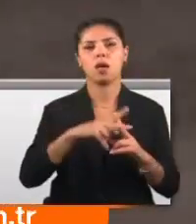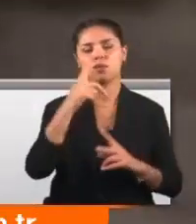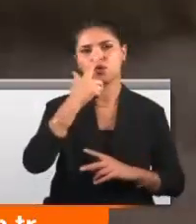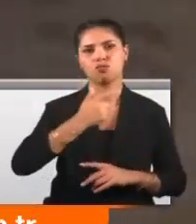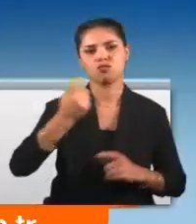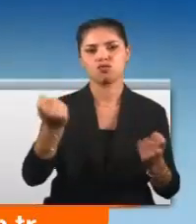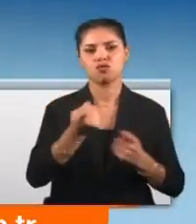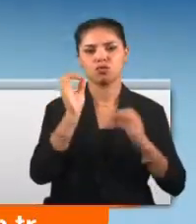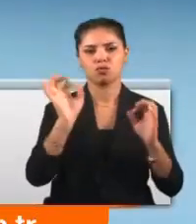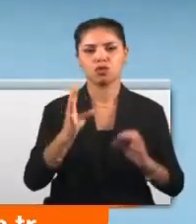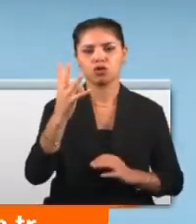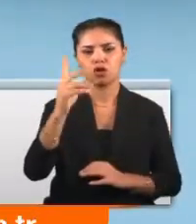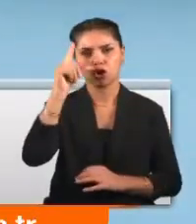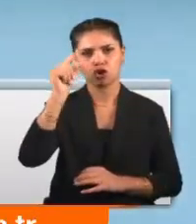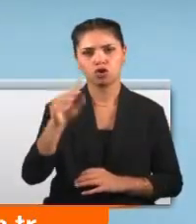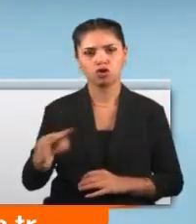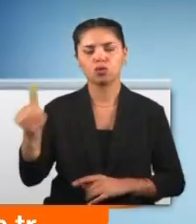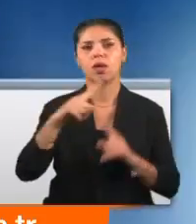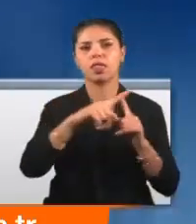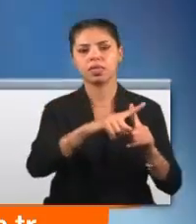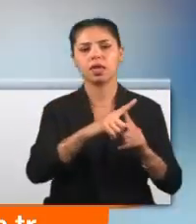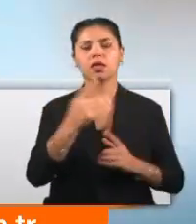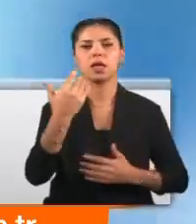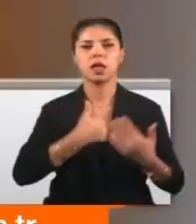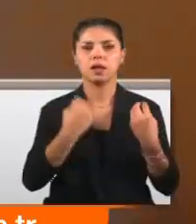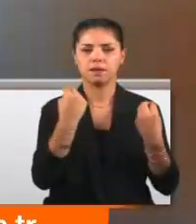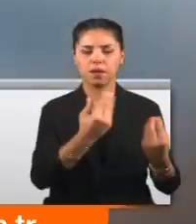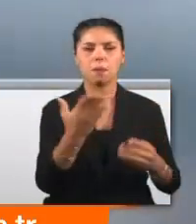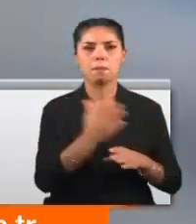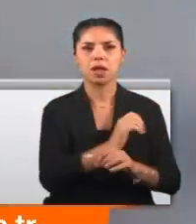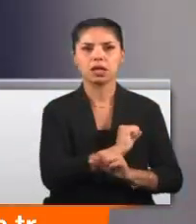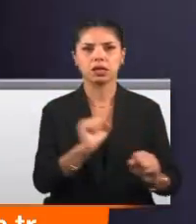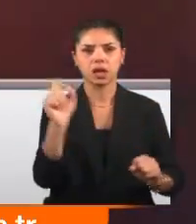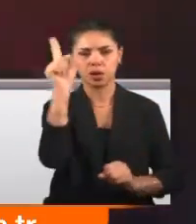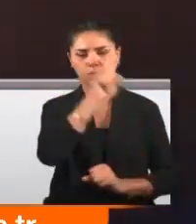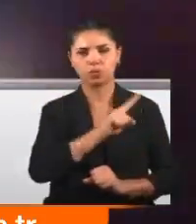harekete geçirdi. Dört şüpheli tehdit, kasten yaralama, mala zarar verme